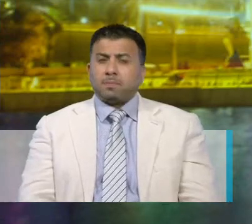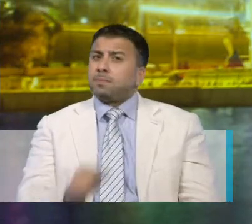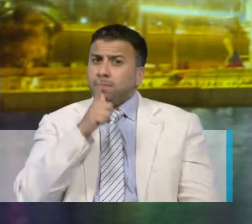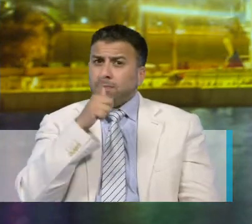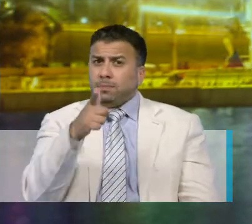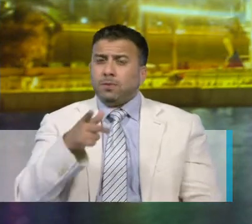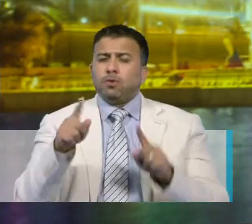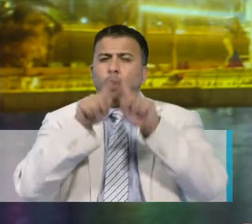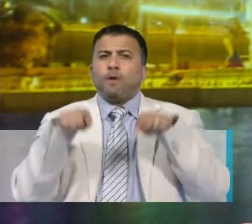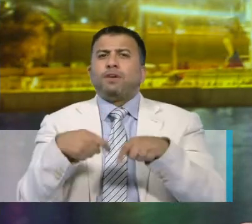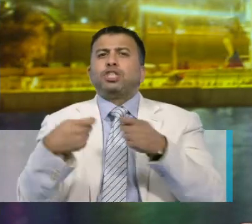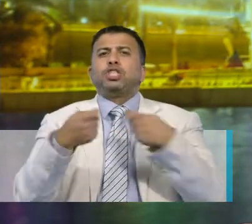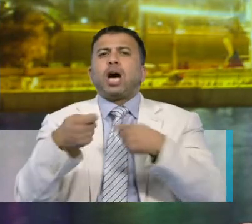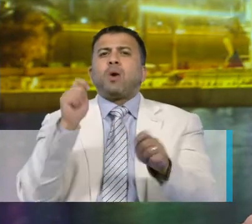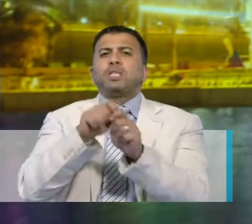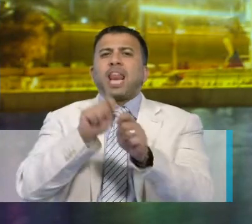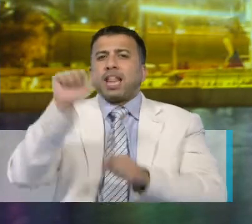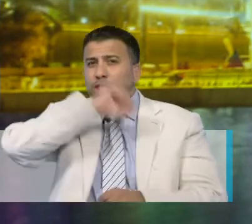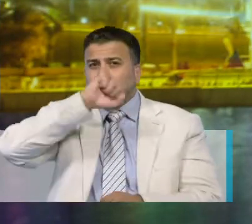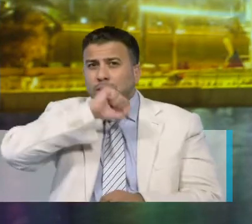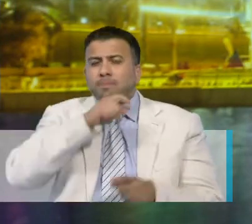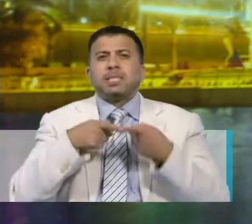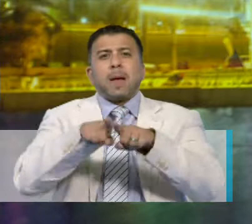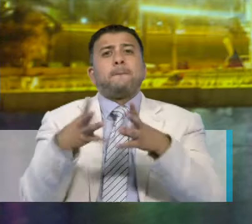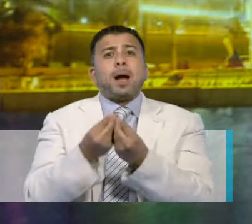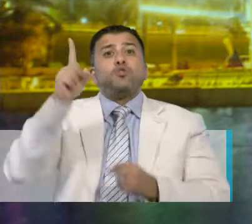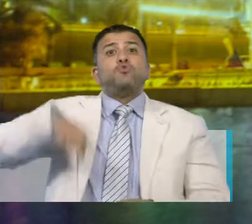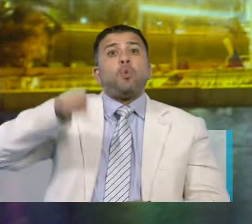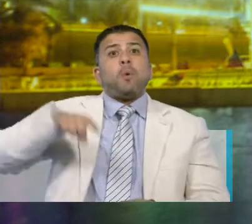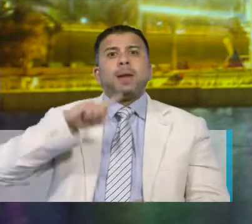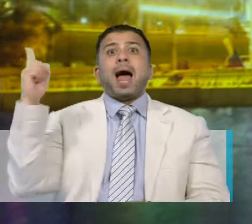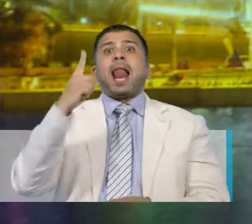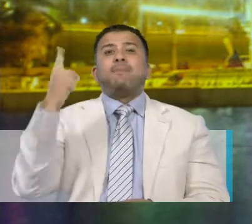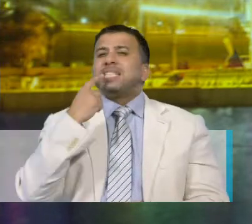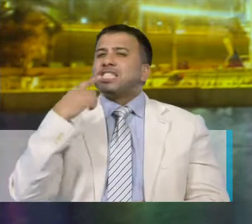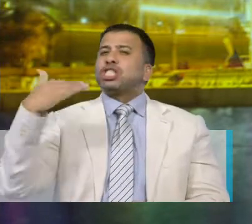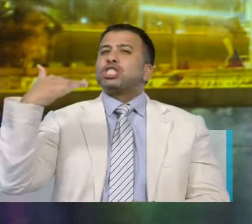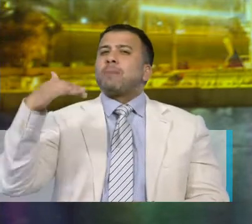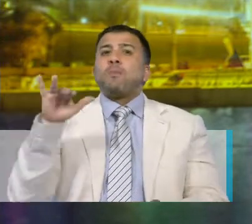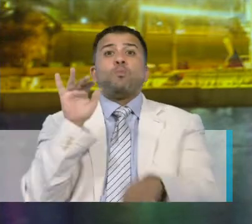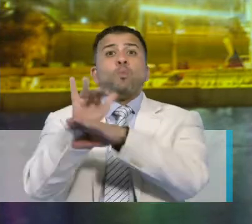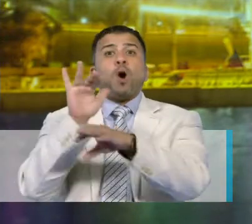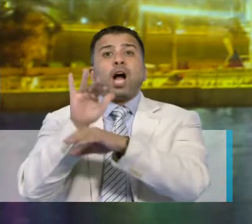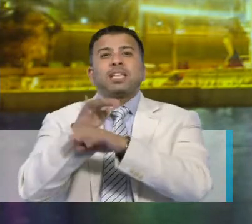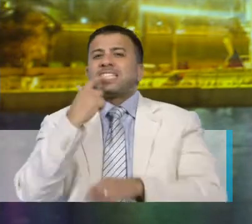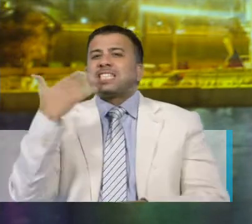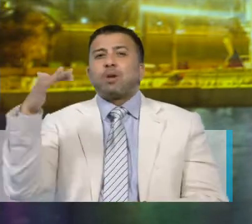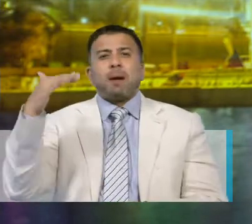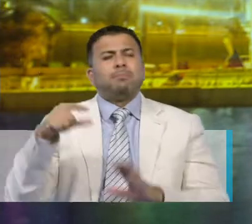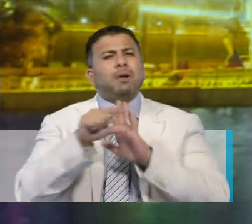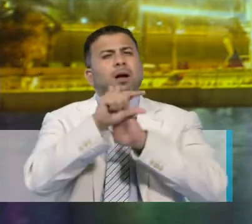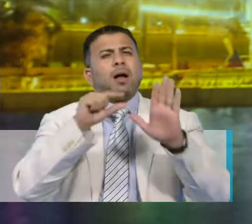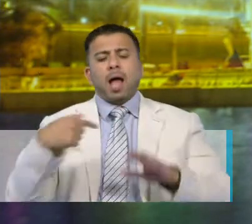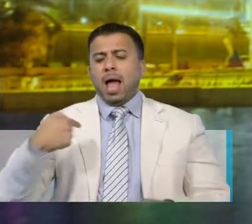نظمت غرفة تجارة وصناعة الشارقة بالتزامن مع اليوم العالمي للشباب محاضرة شبابية بعنوان